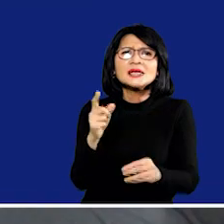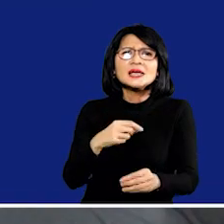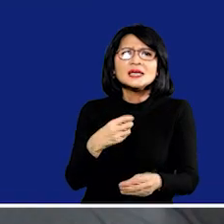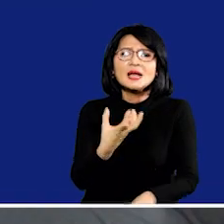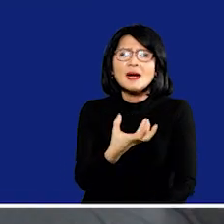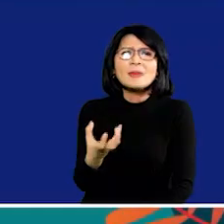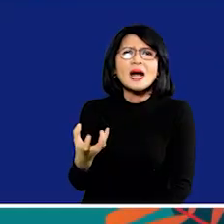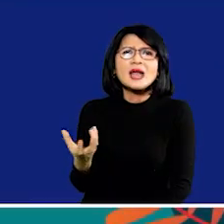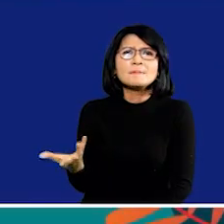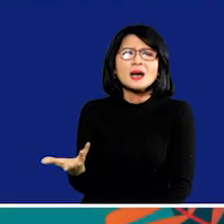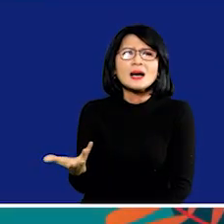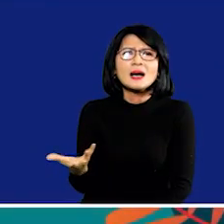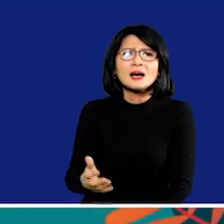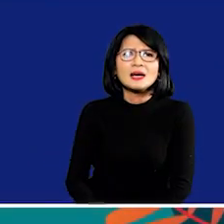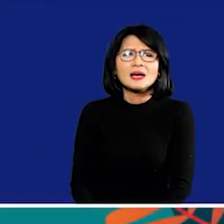bahan-bahan apa?